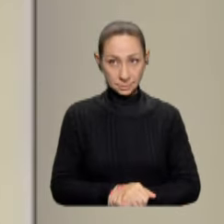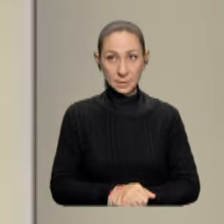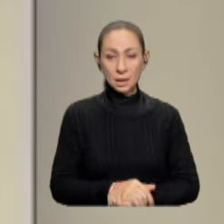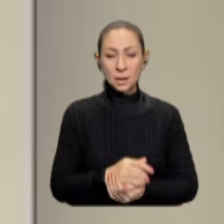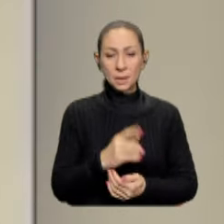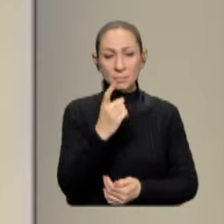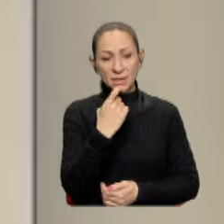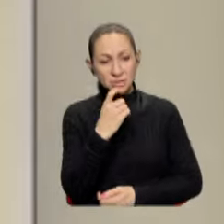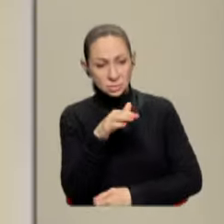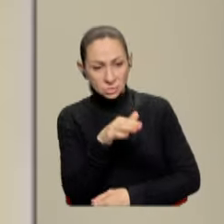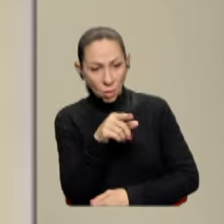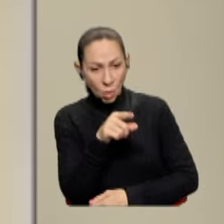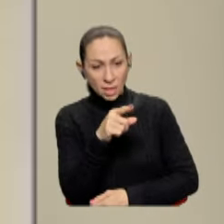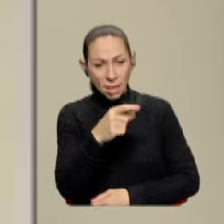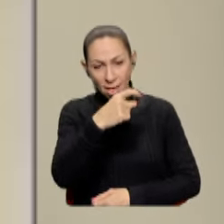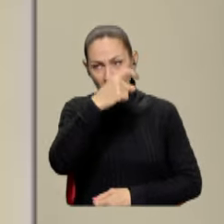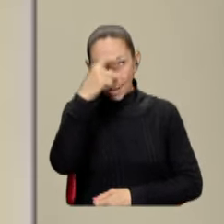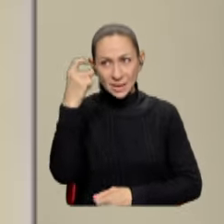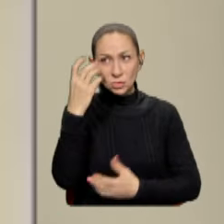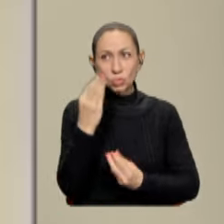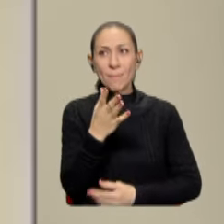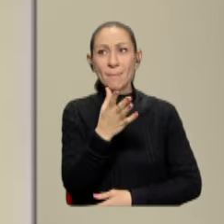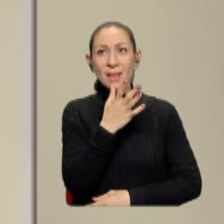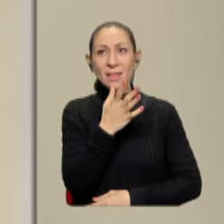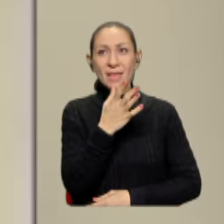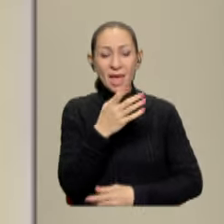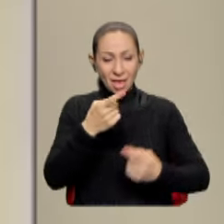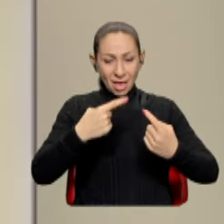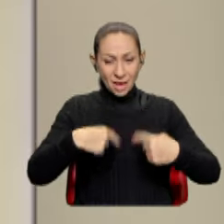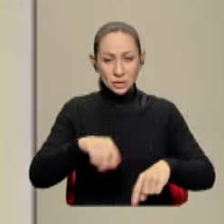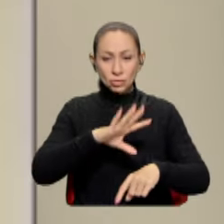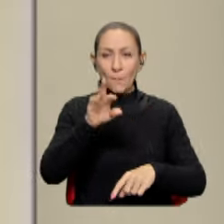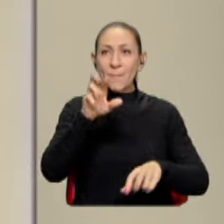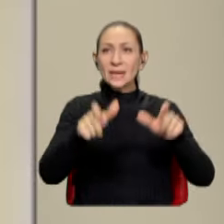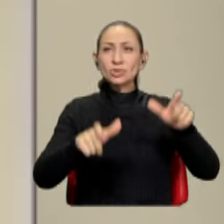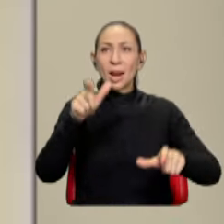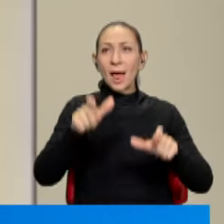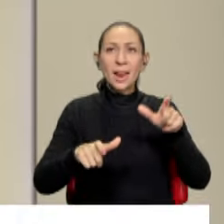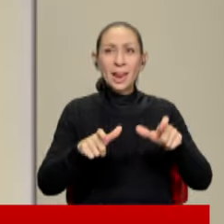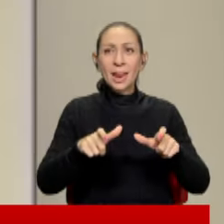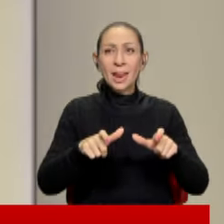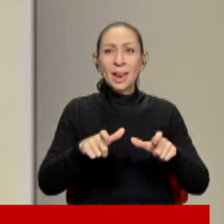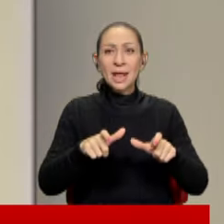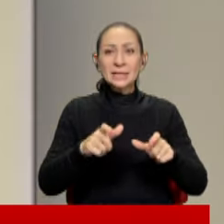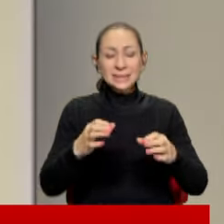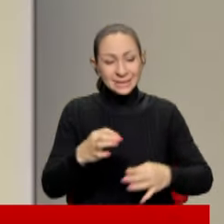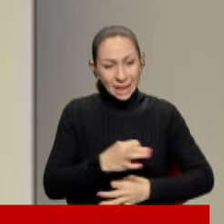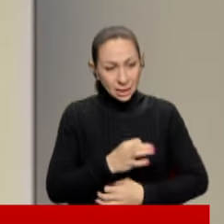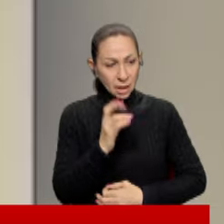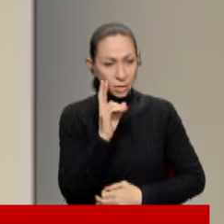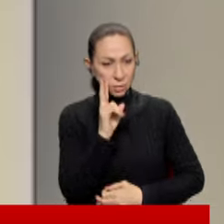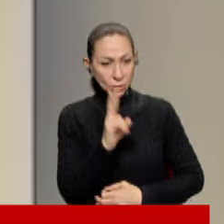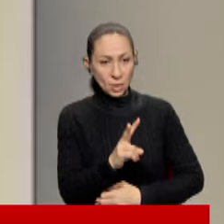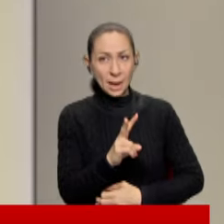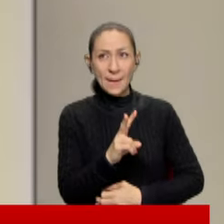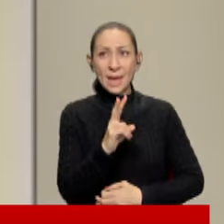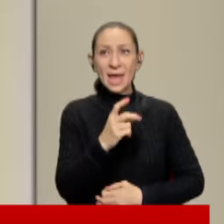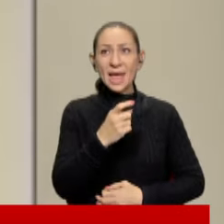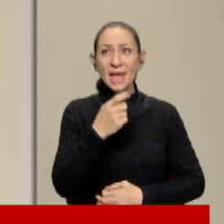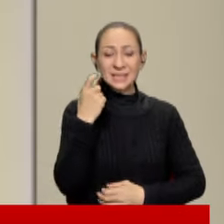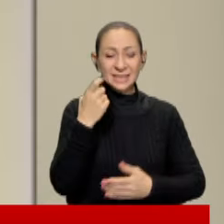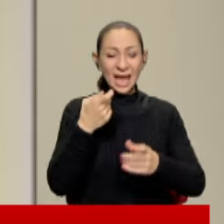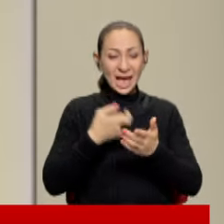Belli bir yaşta oranın emekçisi olduğu bilinen, etrafındaki tüm personel tarafından saygıyla karşılanan eski